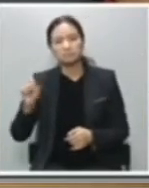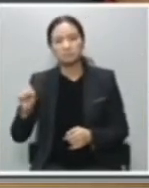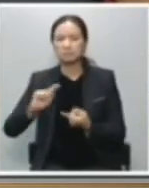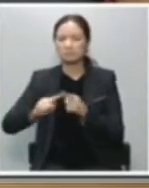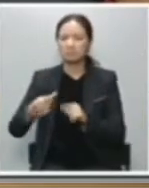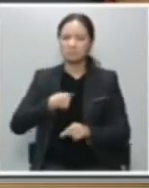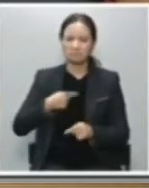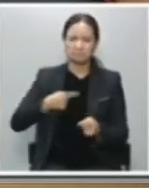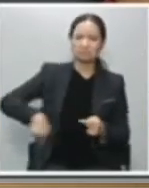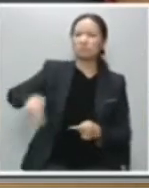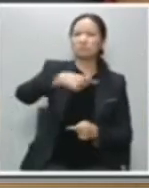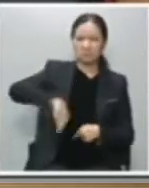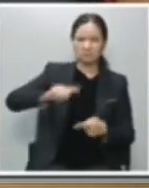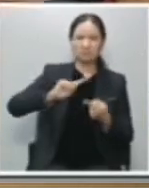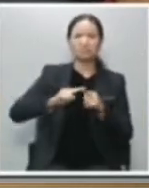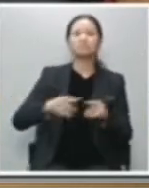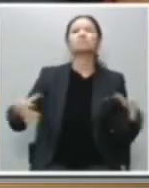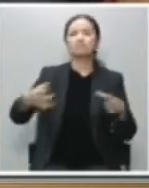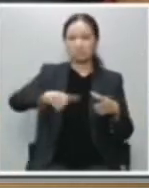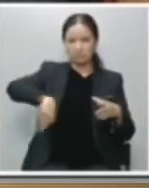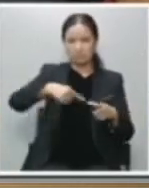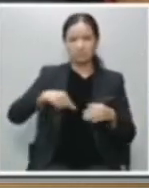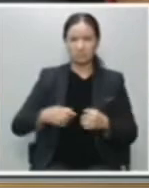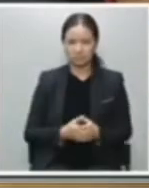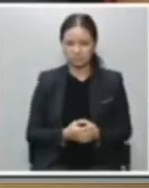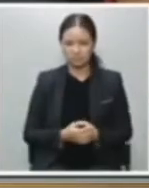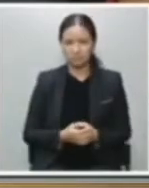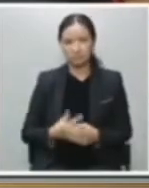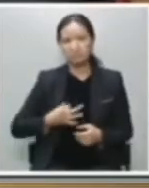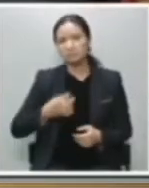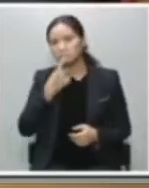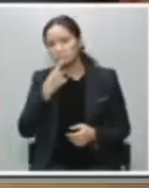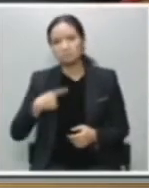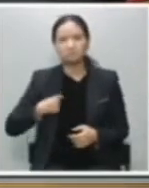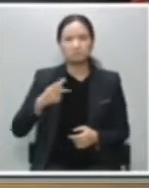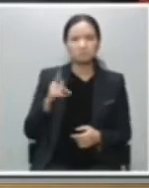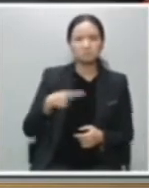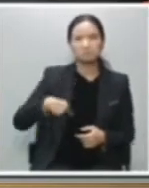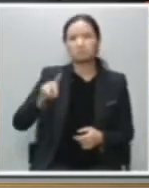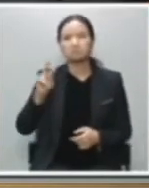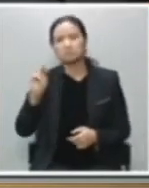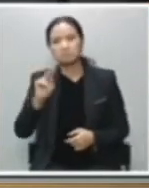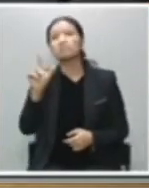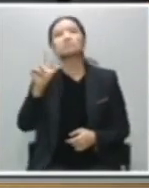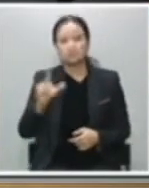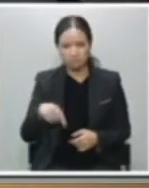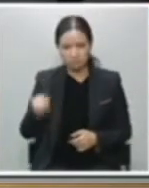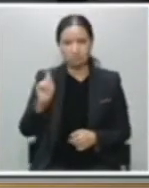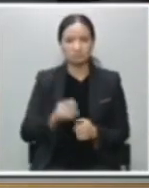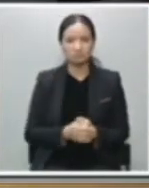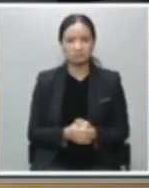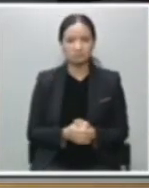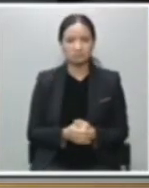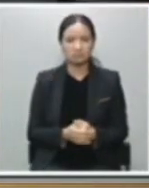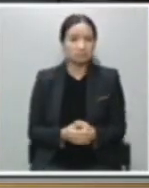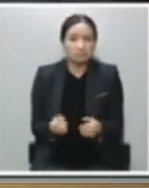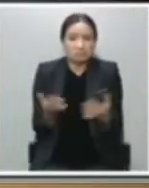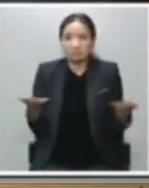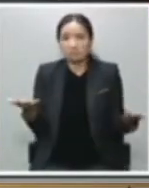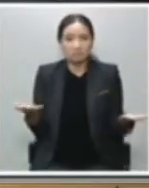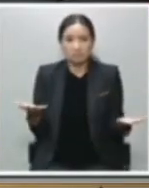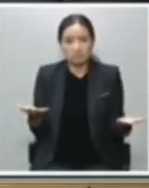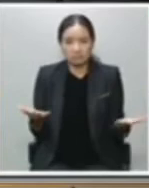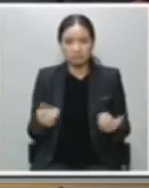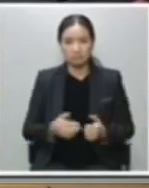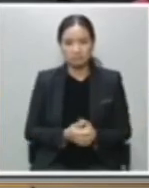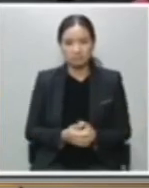วกกันทั้งนั้นนี่มานั่งในสภาวันนี้ก็เต็มไปด้วยเสื้อแดงเสื้อเขียวเสื้อสีน้ำเงินเสื้อสีเหลืองก็ไม่เห็นเรามีอะไรนอกจากค